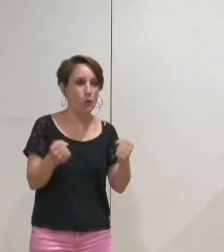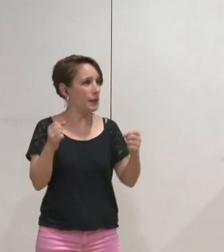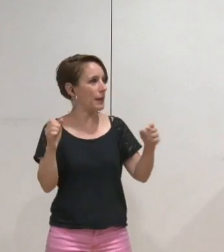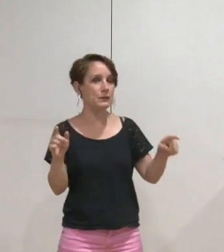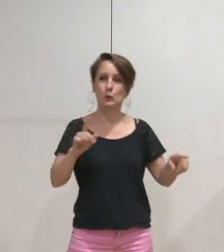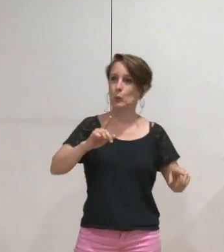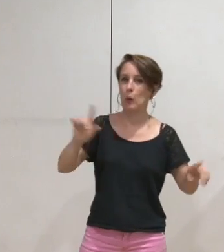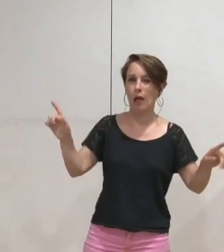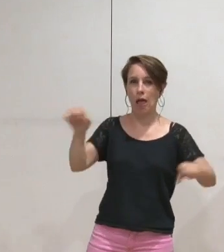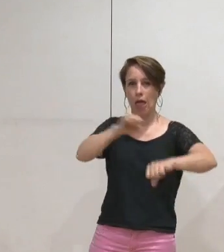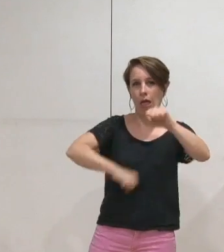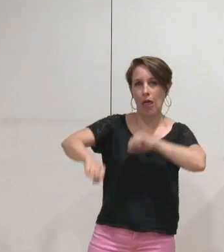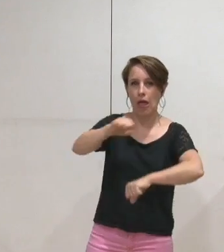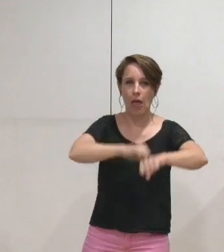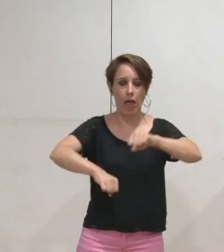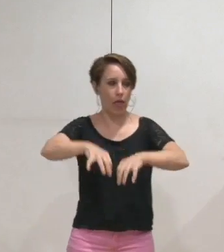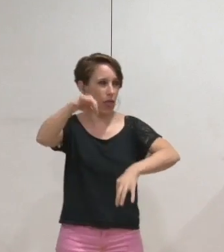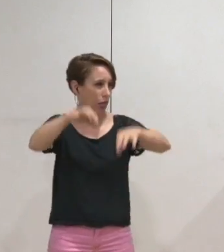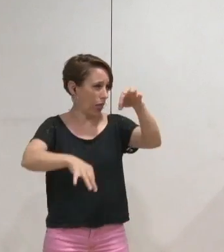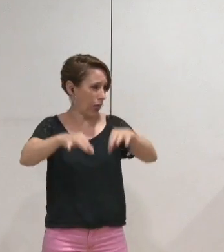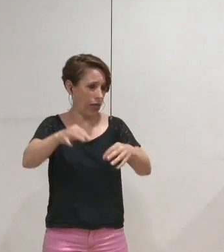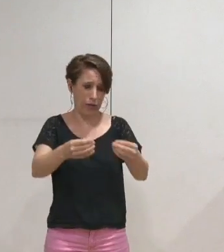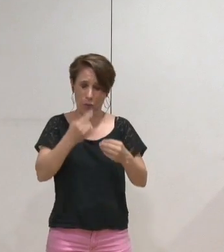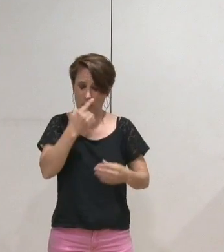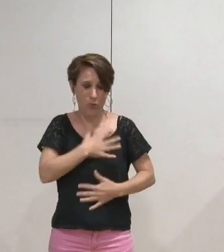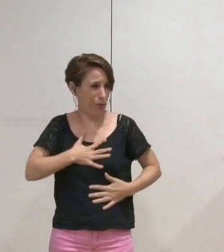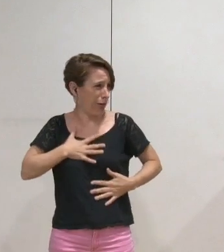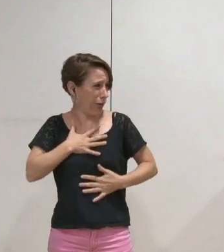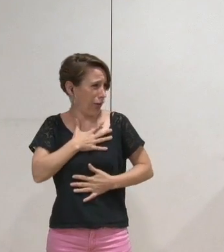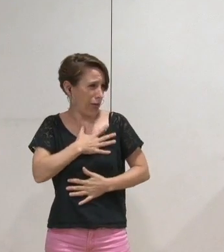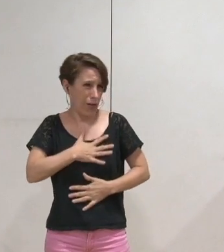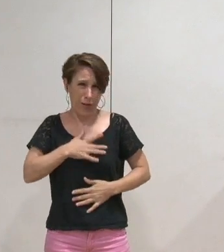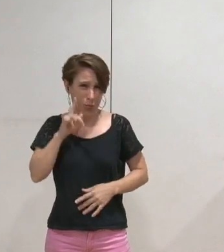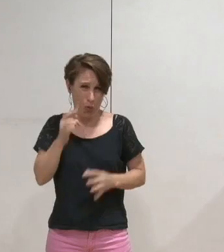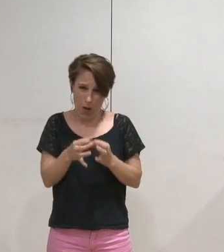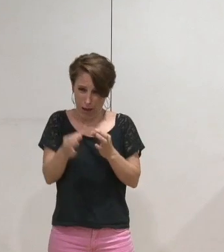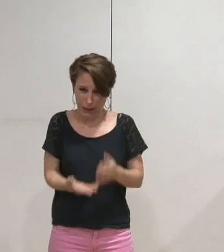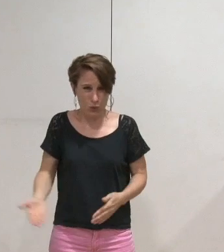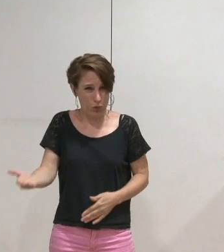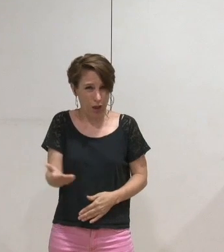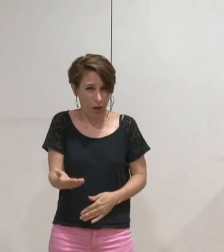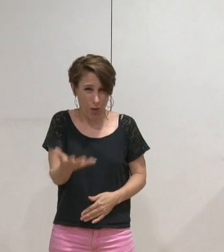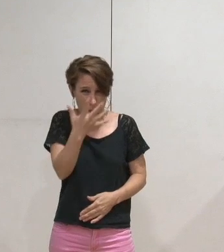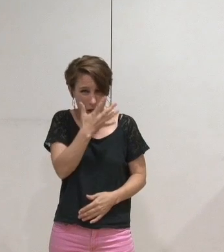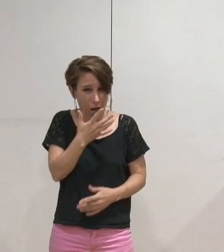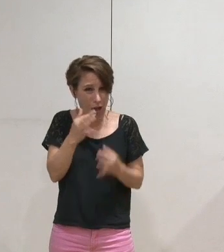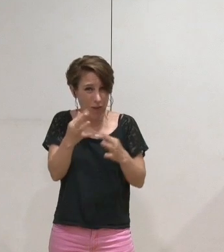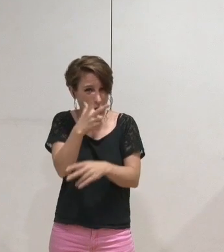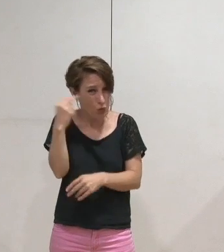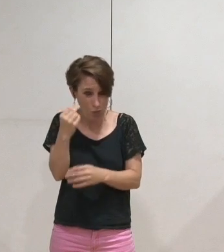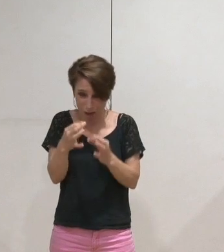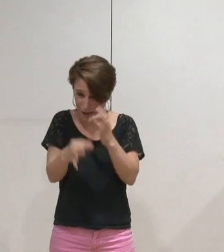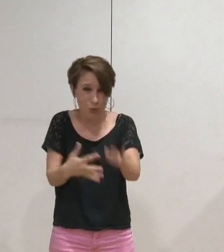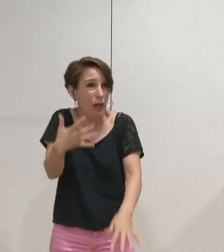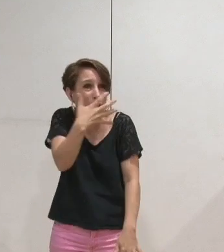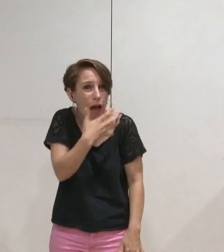avant tout un drame humain je veux vous dire que pour nous cela vous met